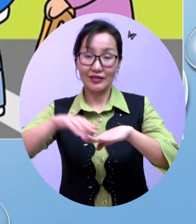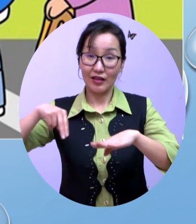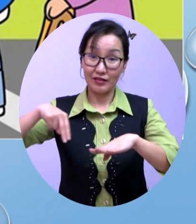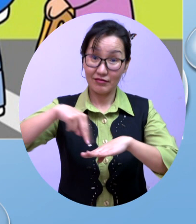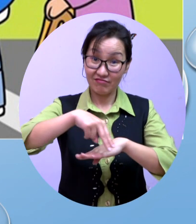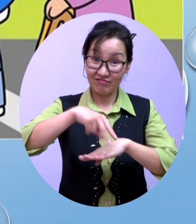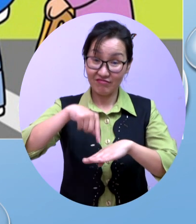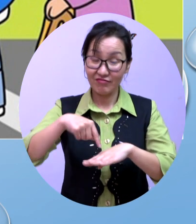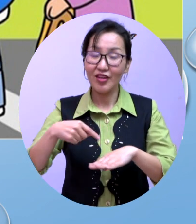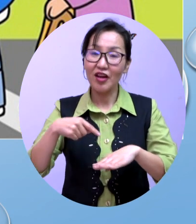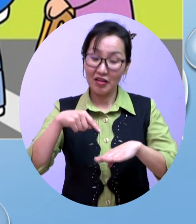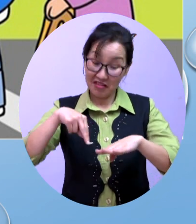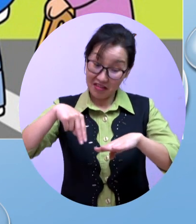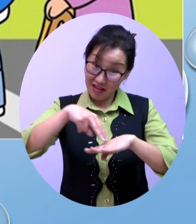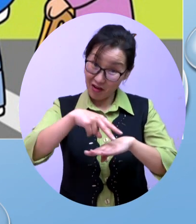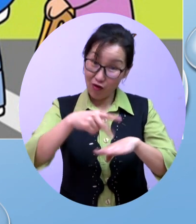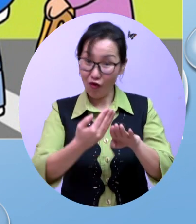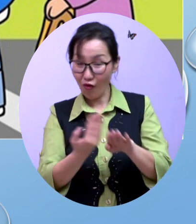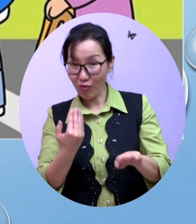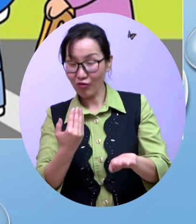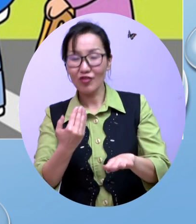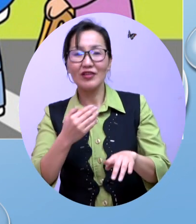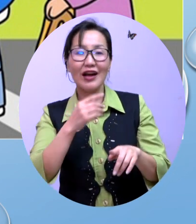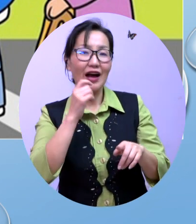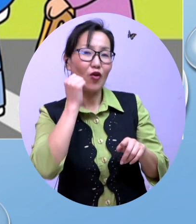хүү ахмад настанд тусалж байгаа бахан.